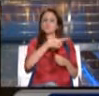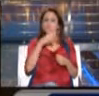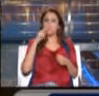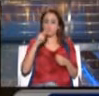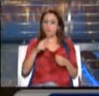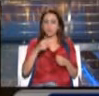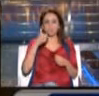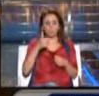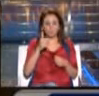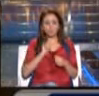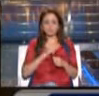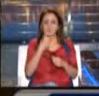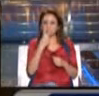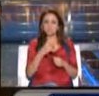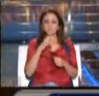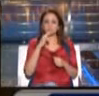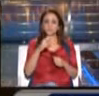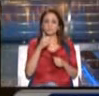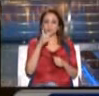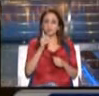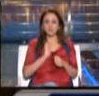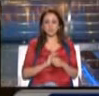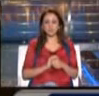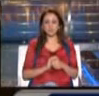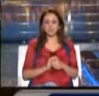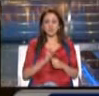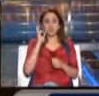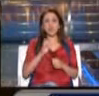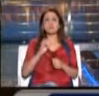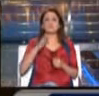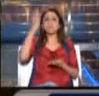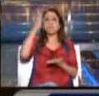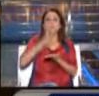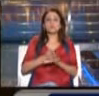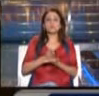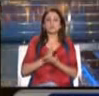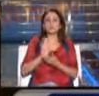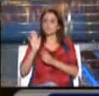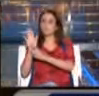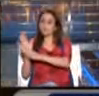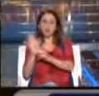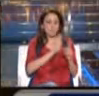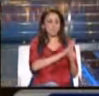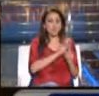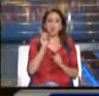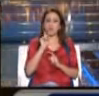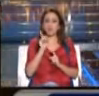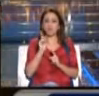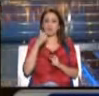الاراء موجوده يعني كل الاراء موجوده انا اتمنى الاعلام ليه دور كبير جدا